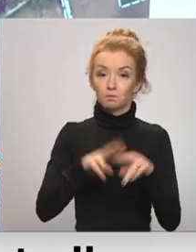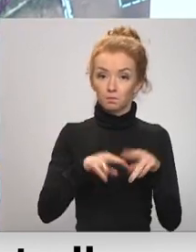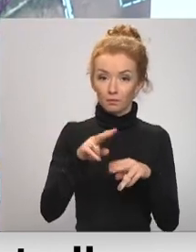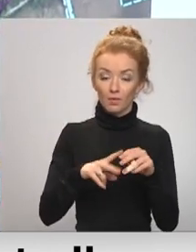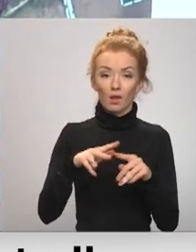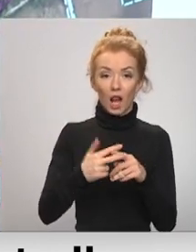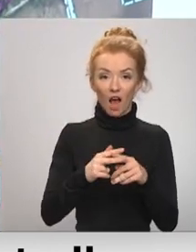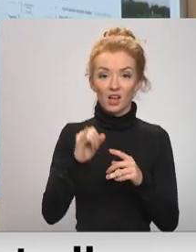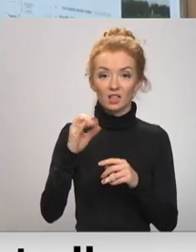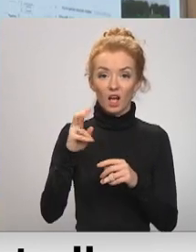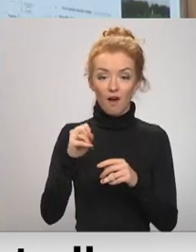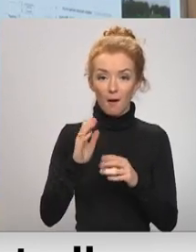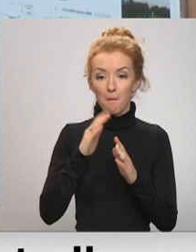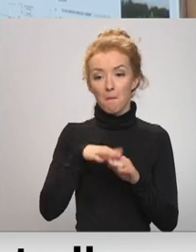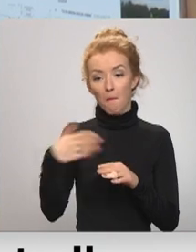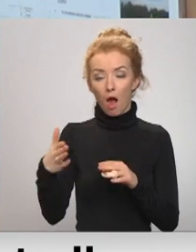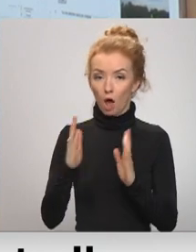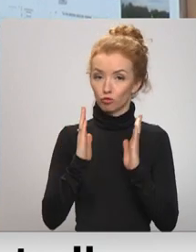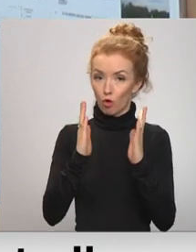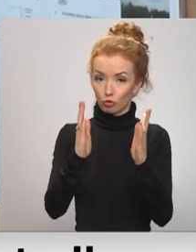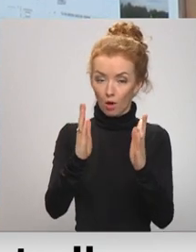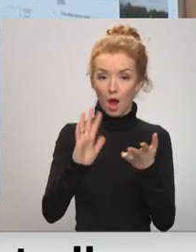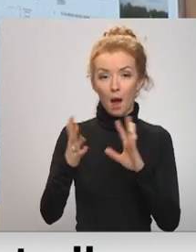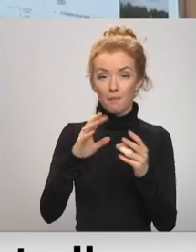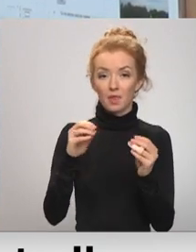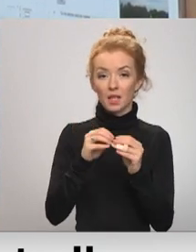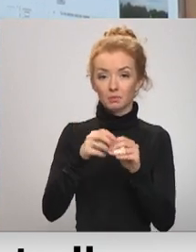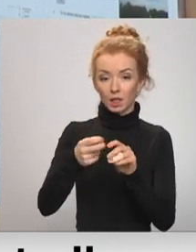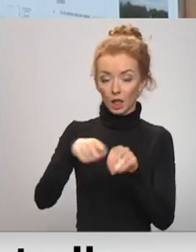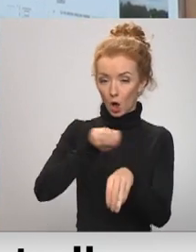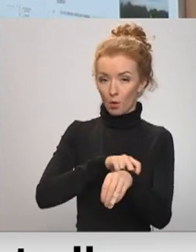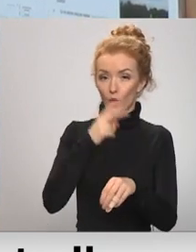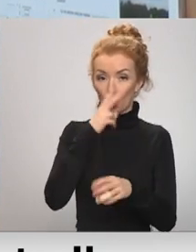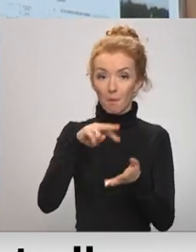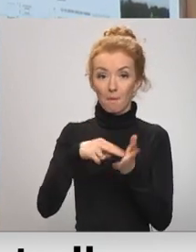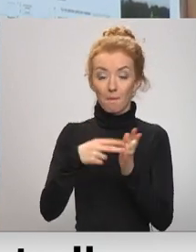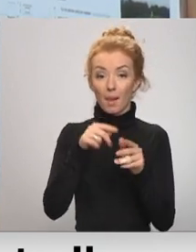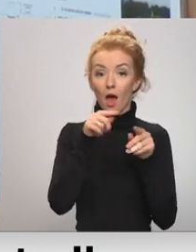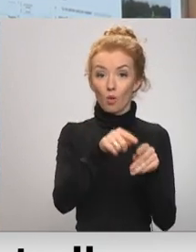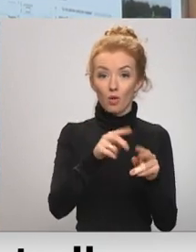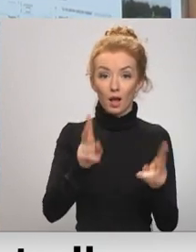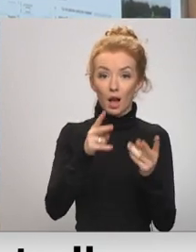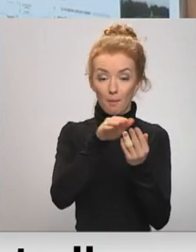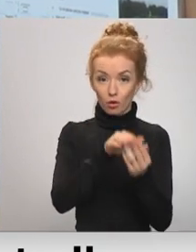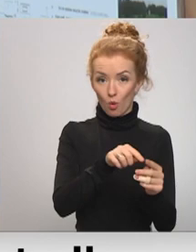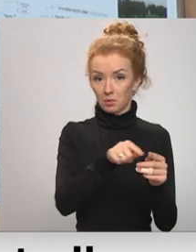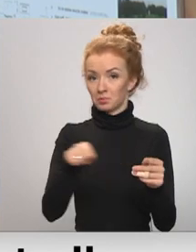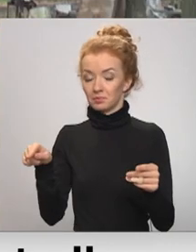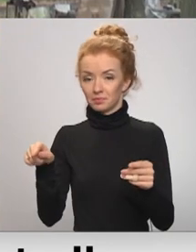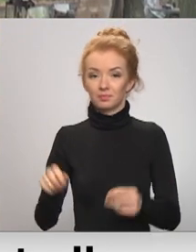iecevas šosejas malā Salgales pagastā, apmēram 10 km no iecerētā krematorija Jelgavas